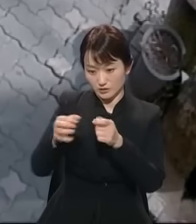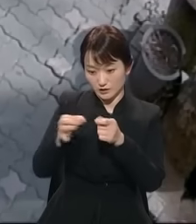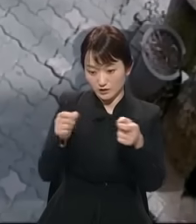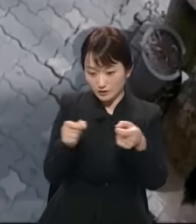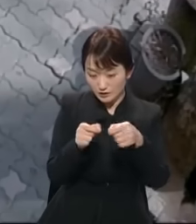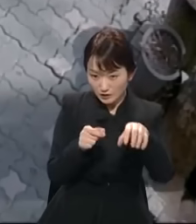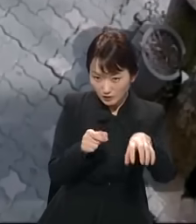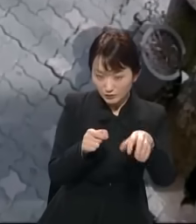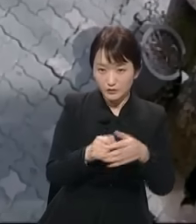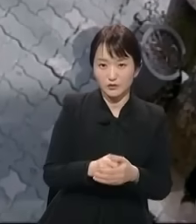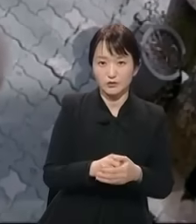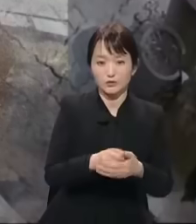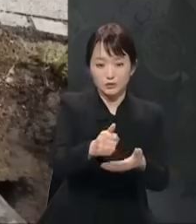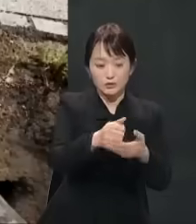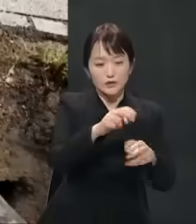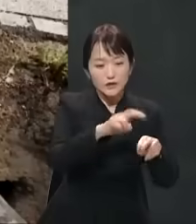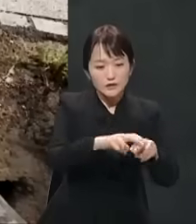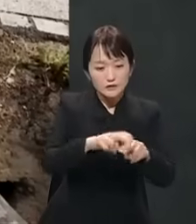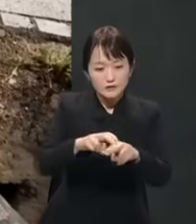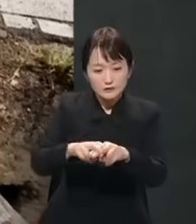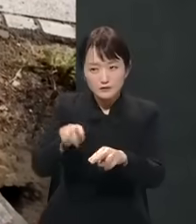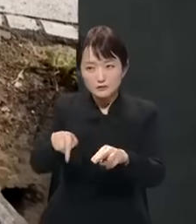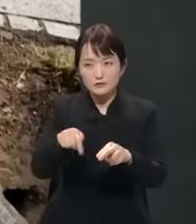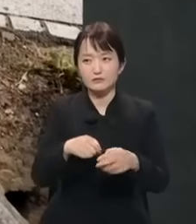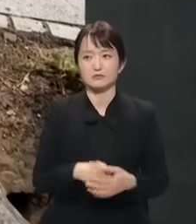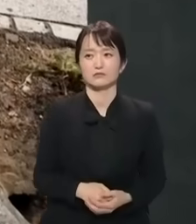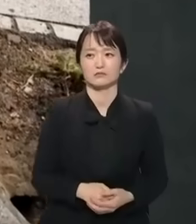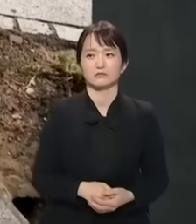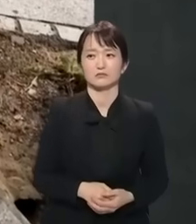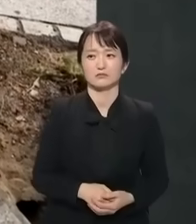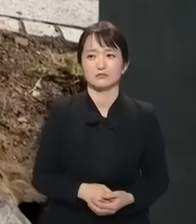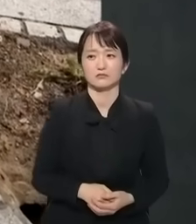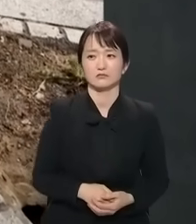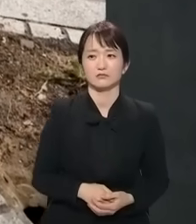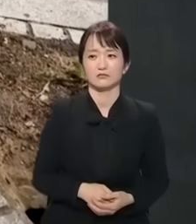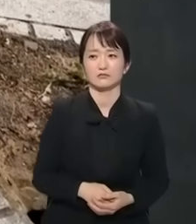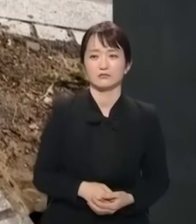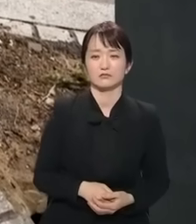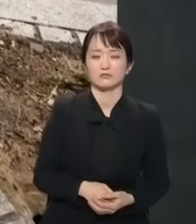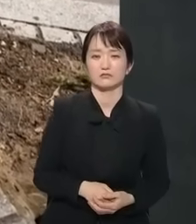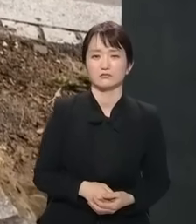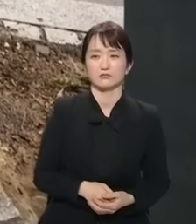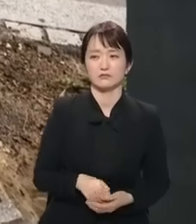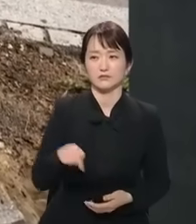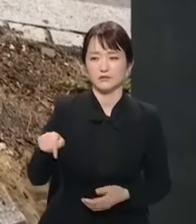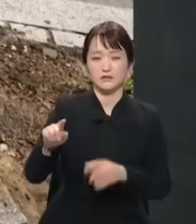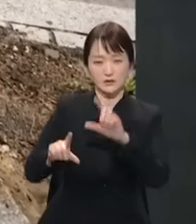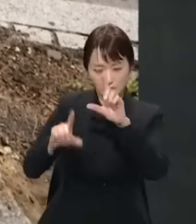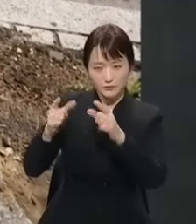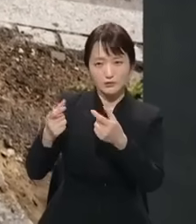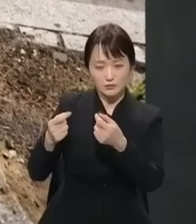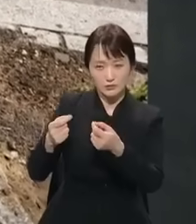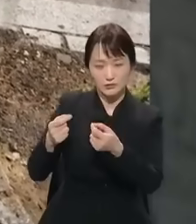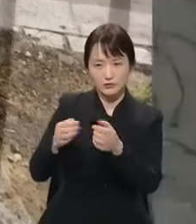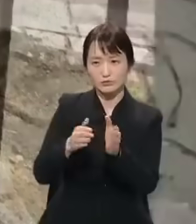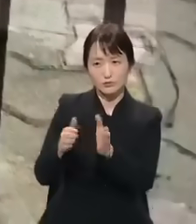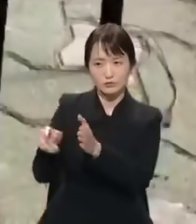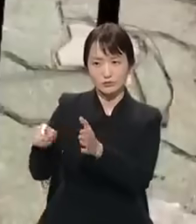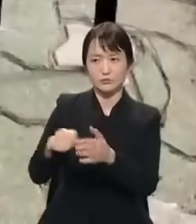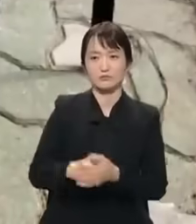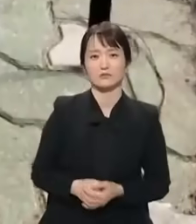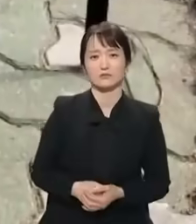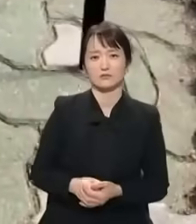준 의자거든요. 그 의자를 저렇게 저렇게 만들어 놓은 의자들이에요. 저거구나. 저렇게 쓰려고. 저게 뭐 재물적